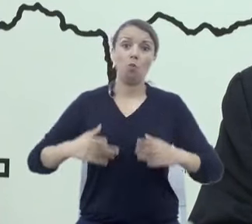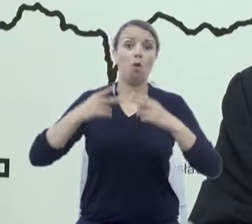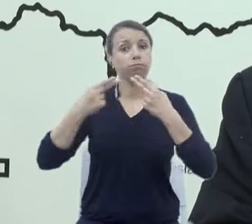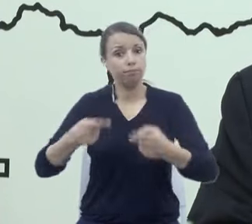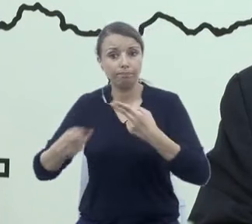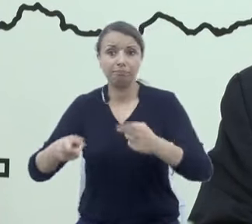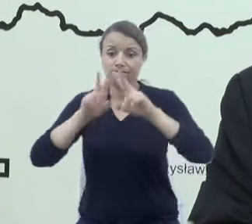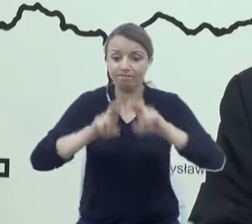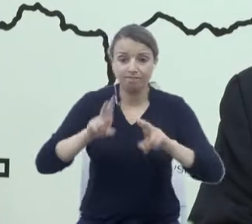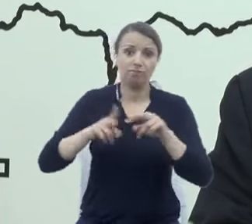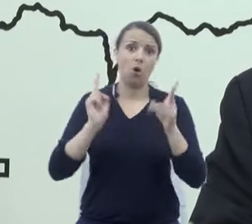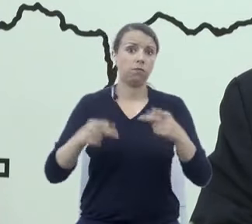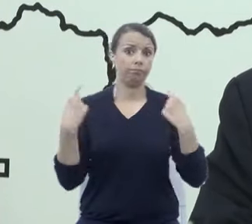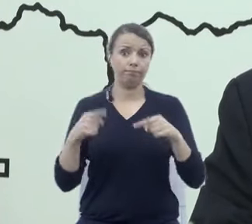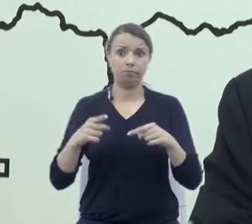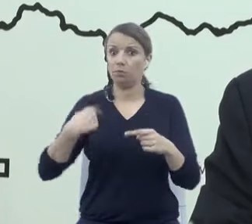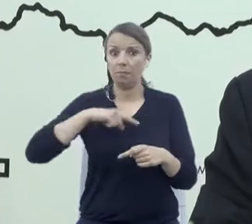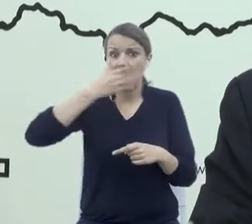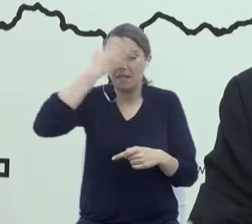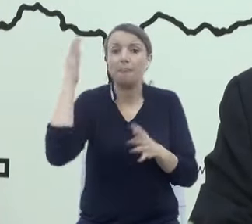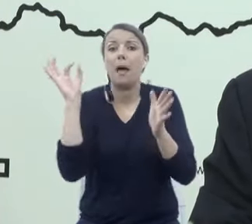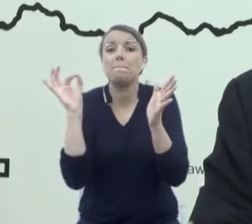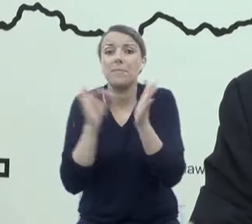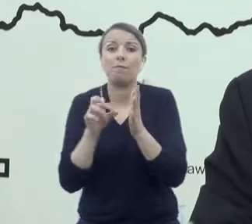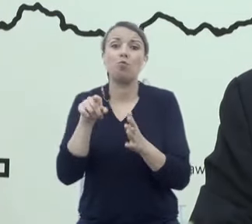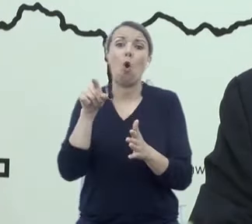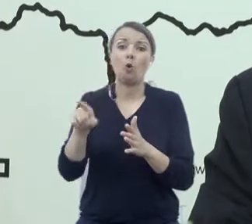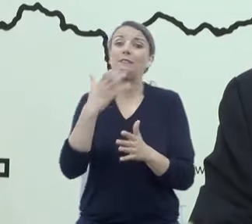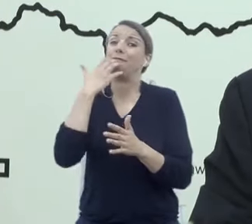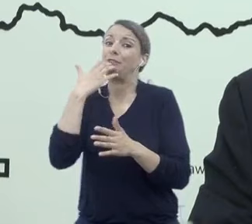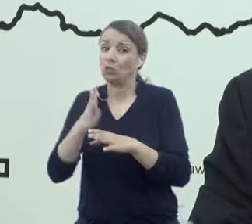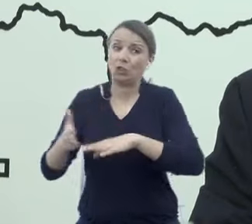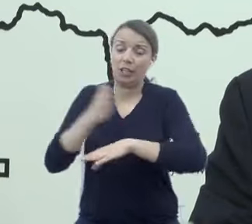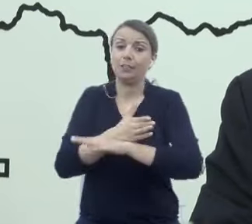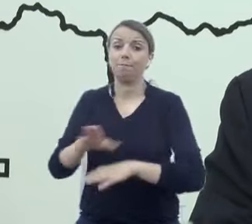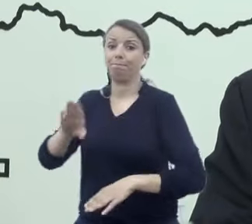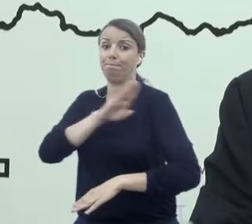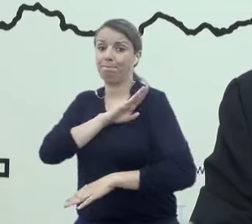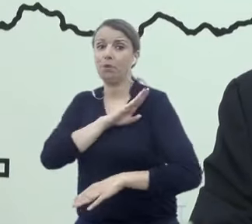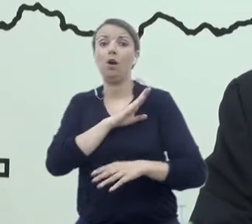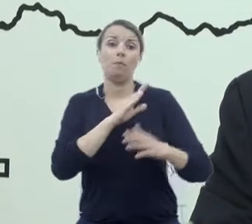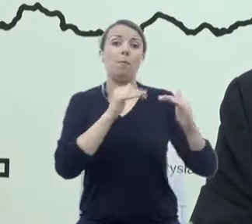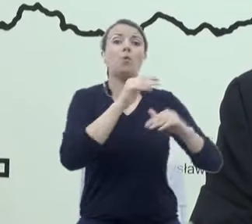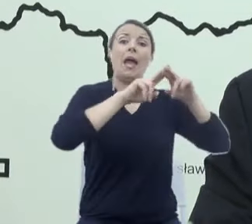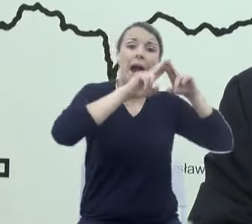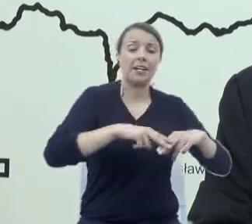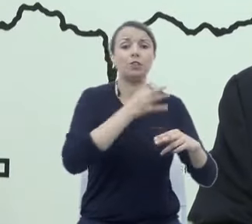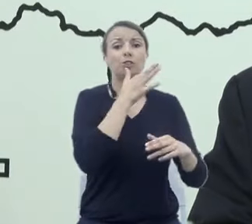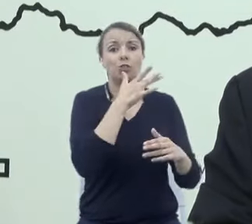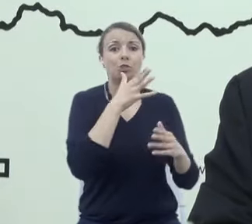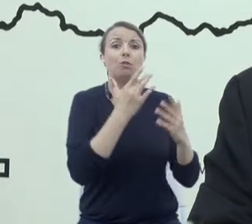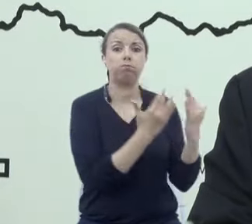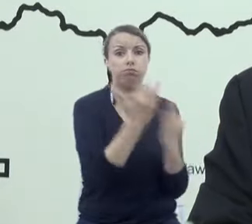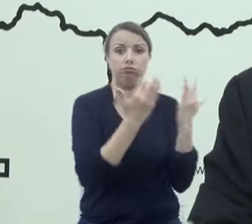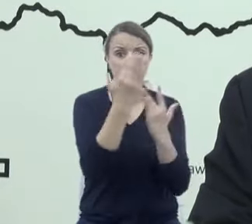ci ludzie na pewno wcześniej niż reszta spalona zginęli. Nie mamy. Mamy relacje, że łapano Żydów